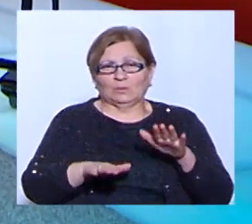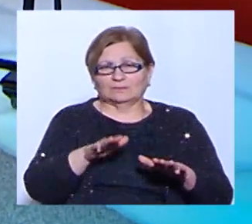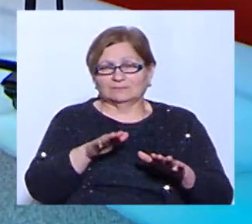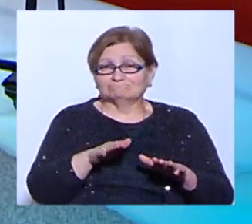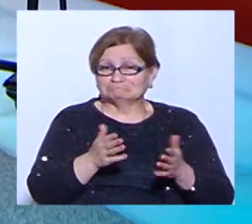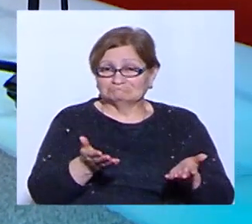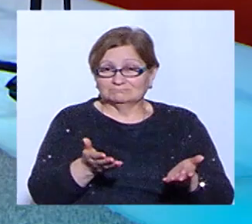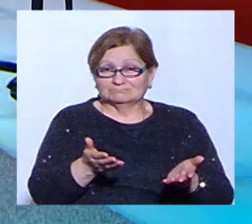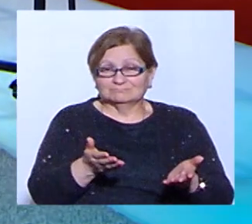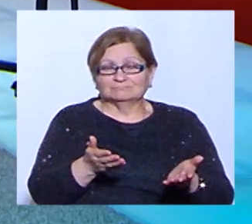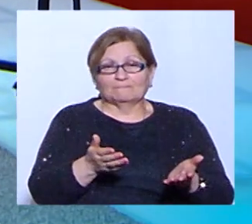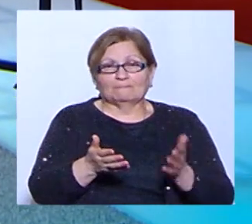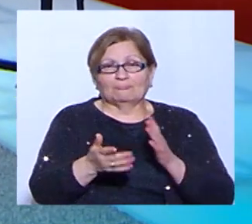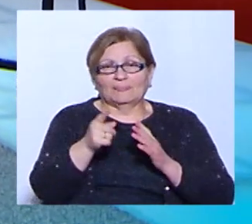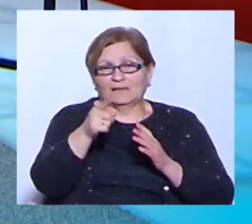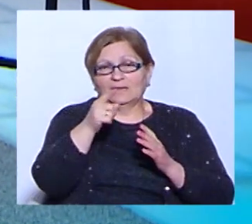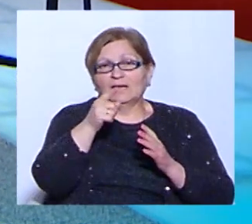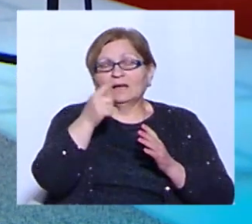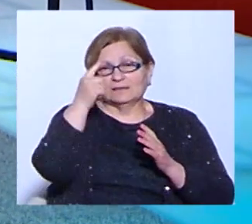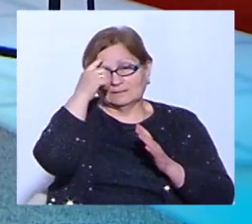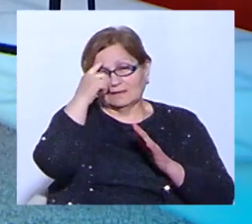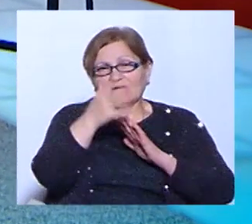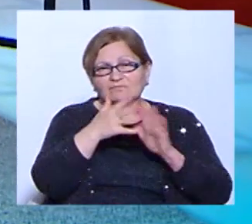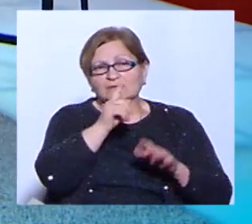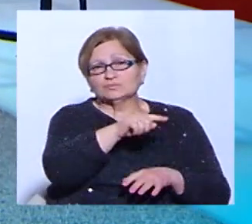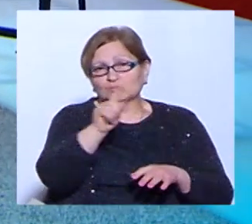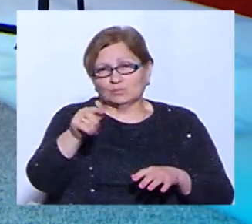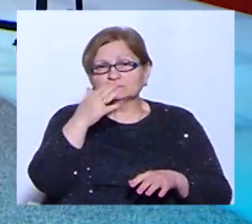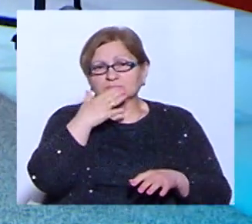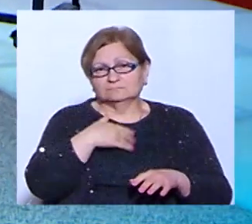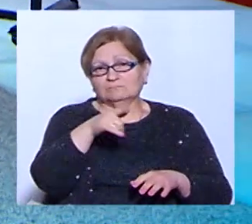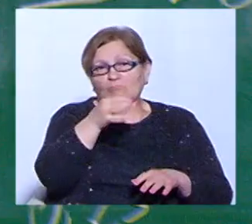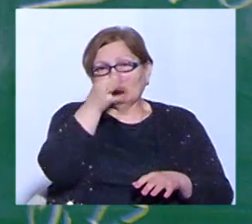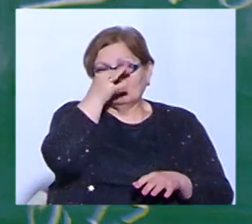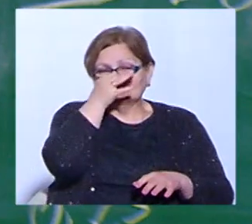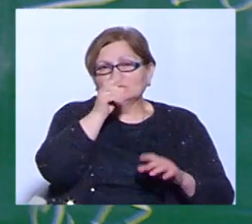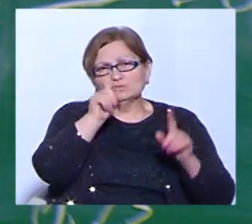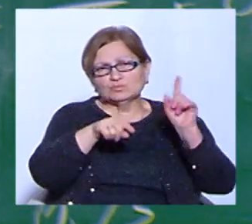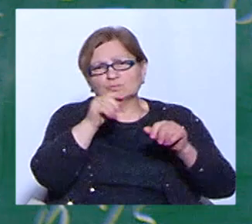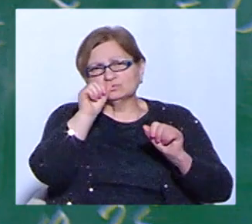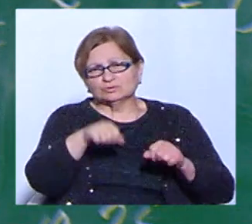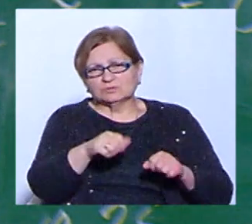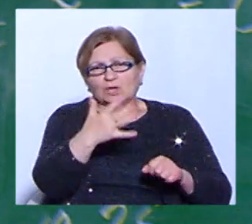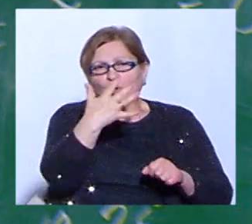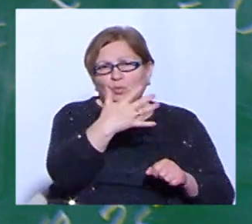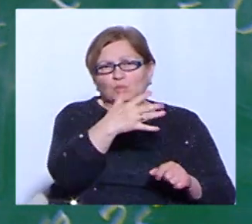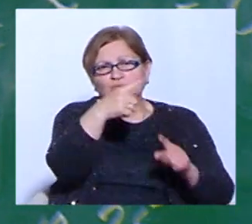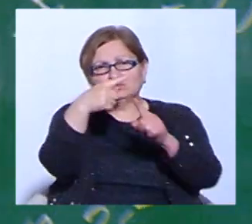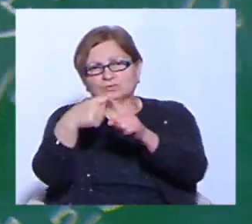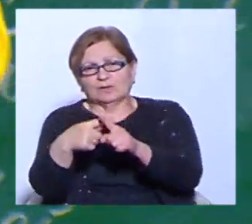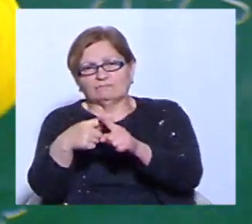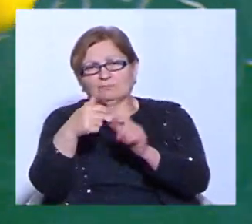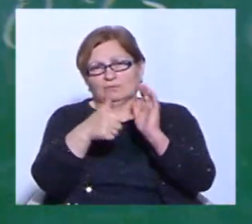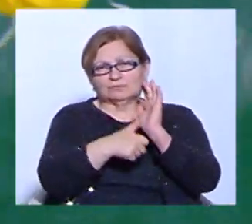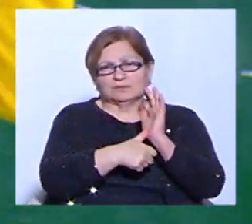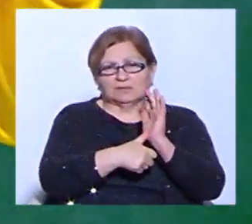ვიცი რამოდენიმე თქვენთაგანი ამ ამოცანას ესე ამოხსნიდა. და შეკვეცდა ნულებს და 5-ჯერ 6. ესეც სწორია.